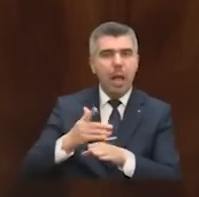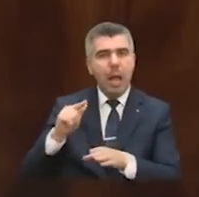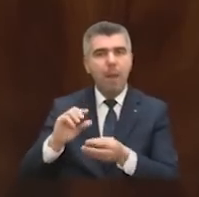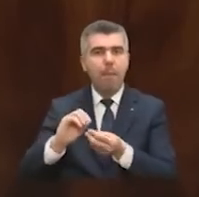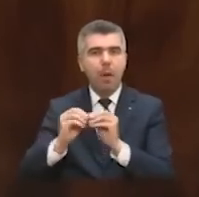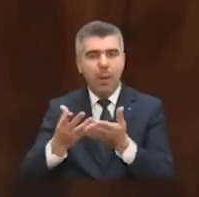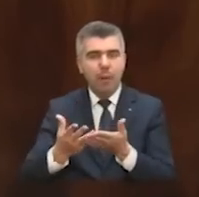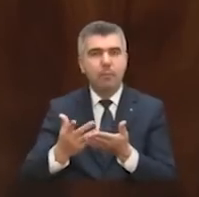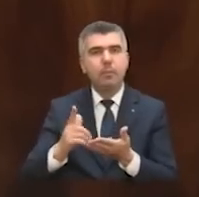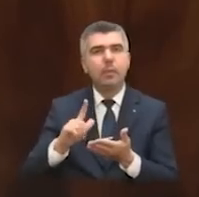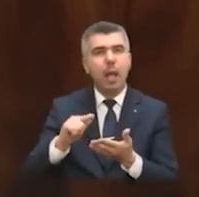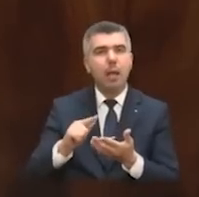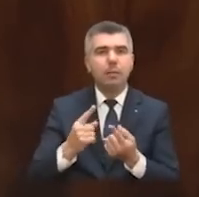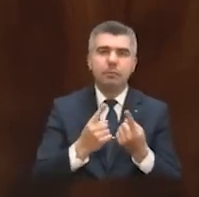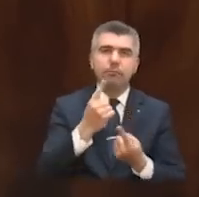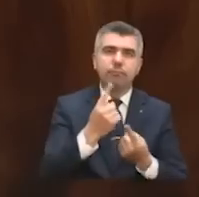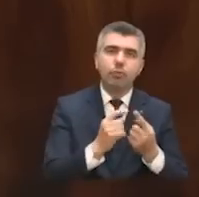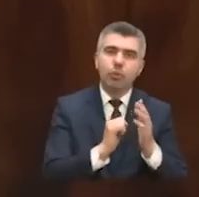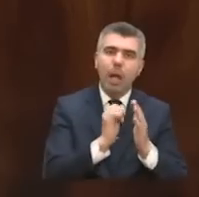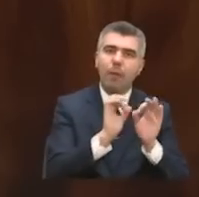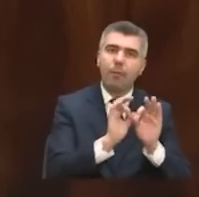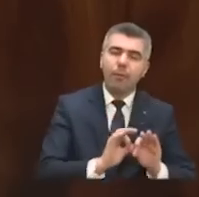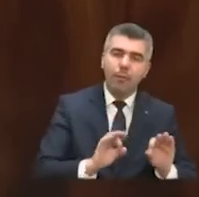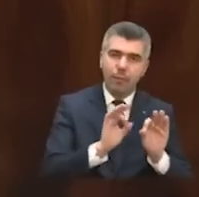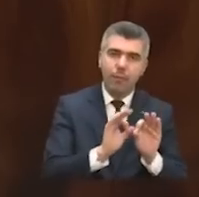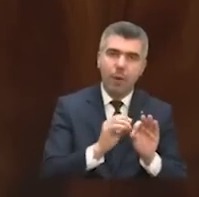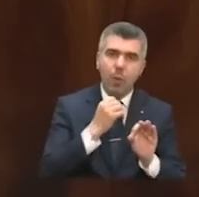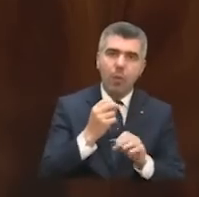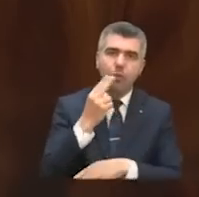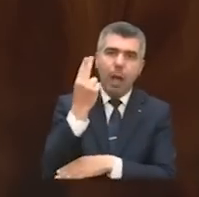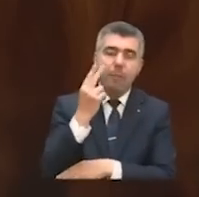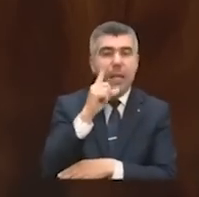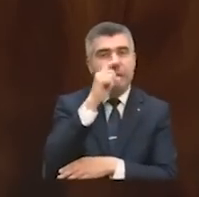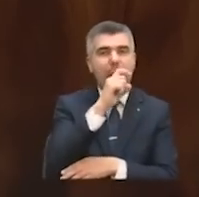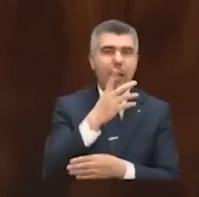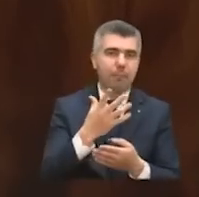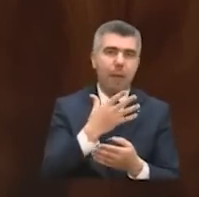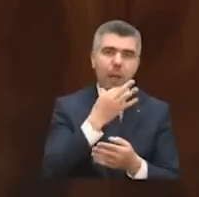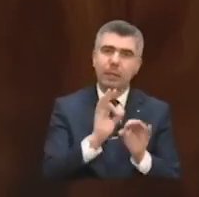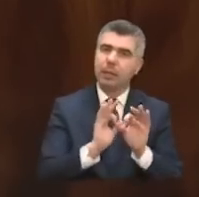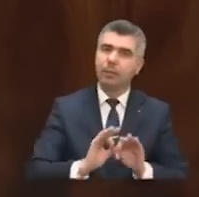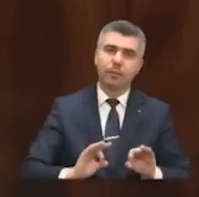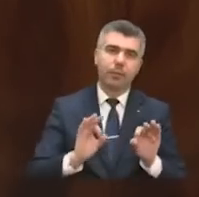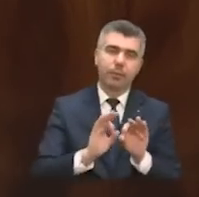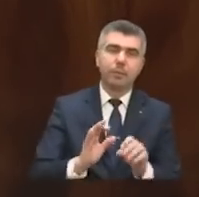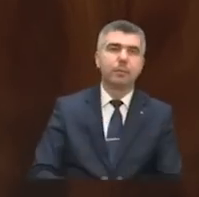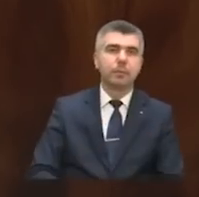المسائل، وكاين اللي ما توفقش لان هاد لي سيكتور هادو راهم صعاب ما ساهلينش.